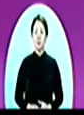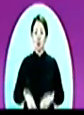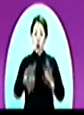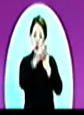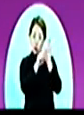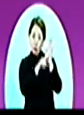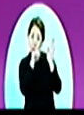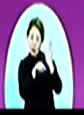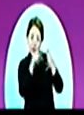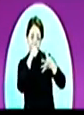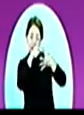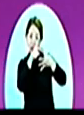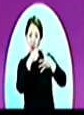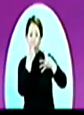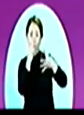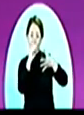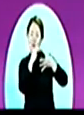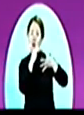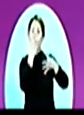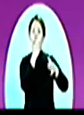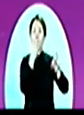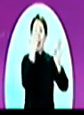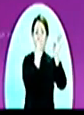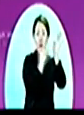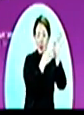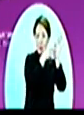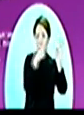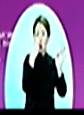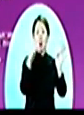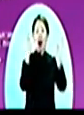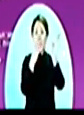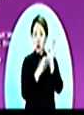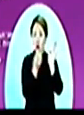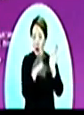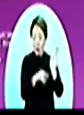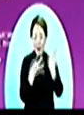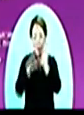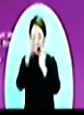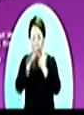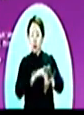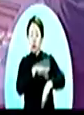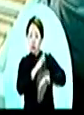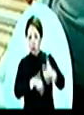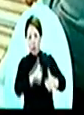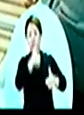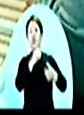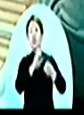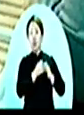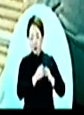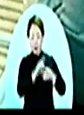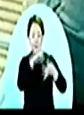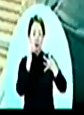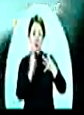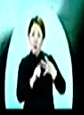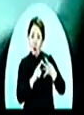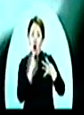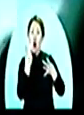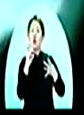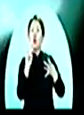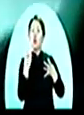Хөтөлбөрийн 1-р үе шат 2018-аас 2019 онд 80% гүйцэтгэлтэй хэрэгжсэн. Харин 2-р үе